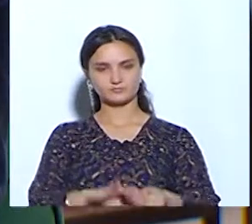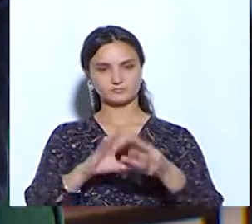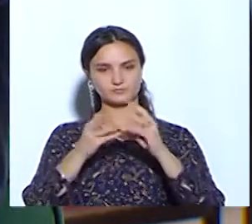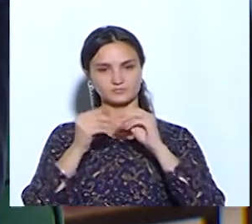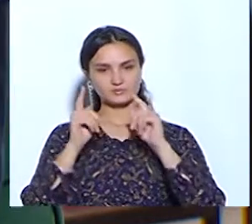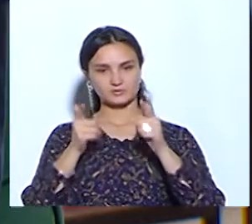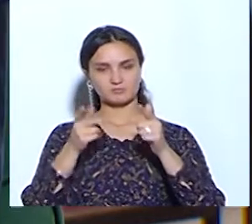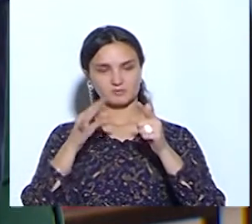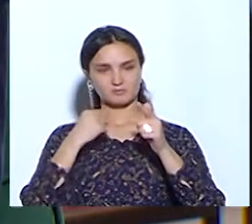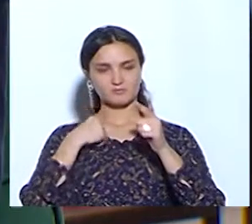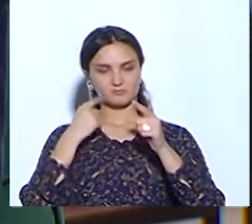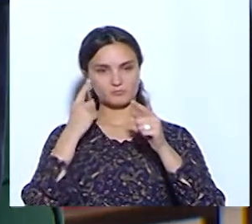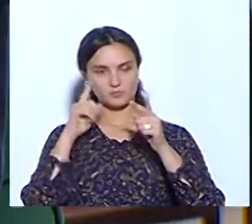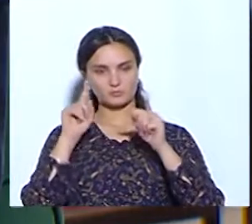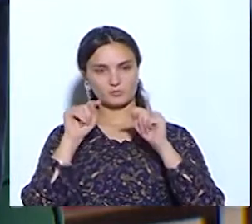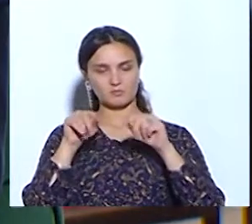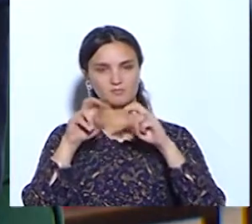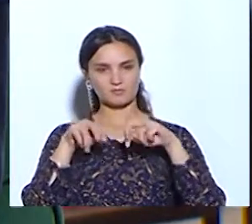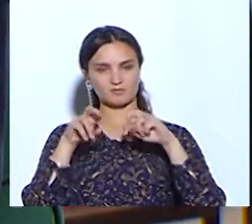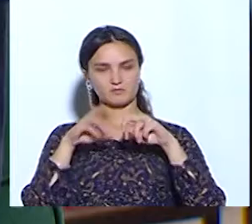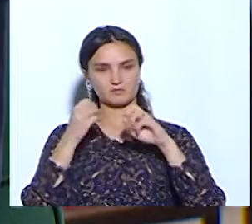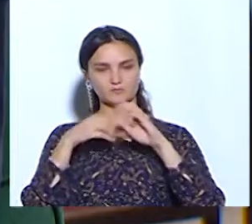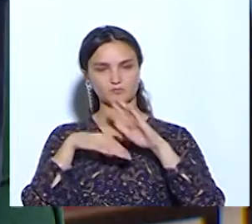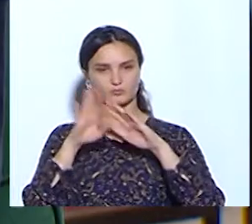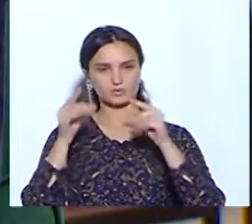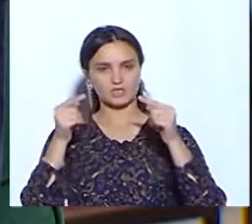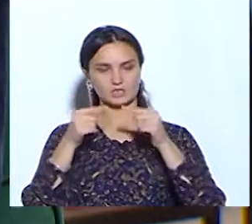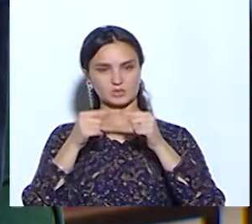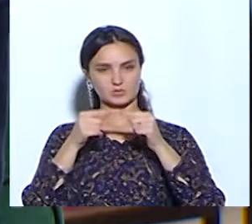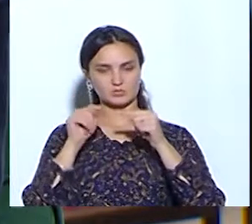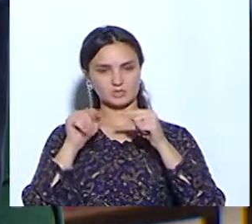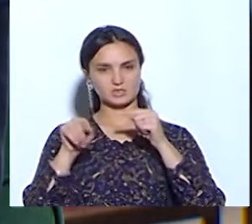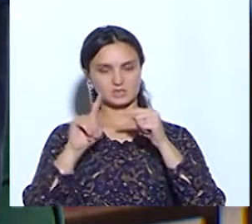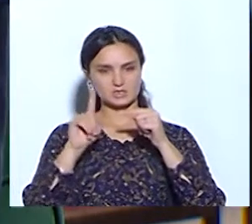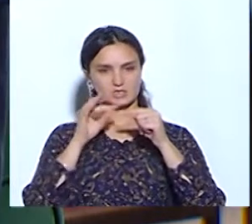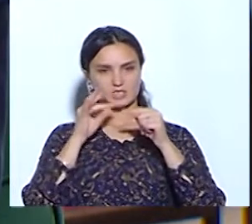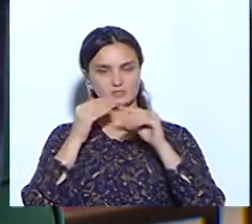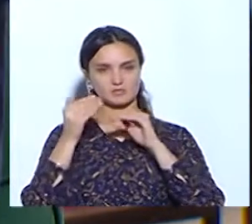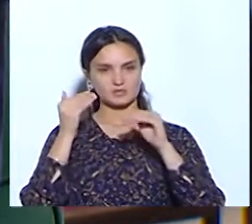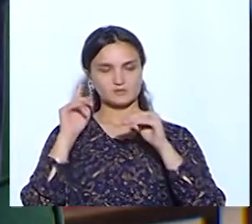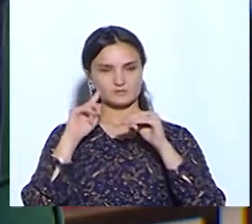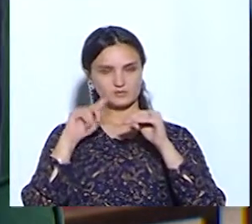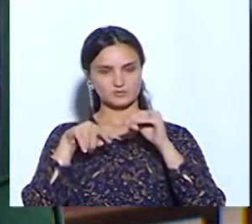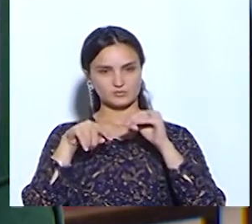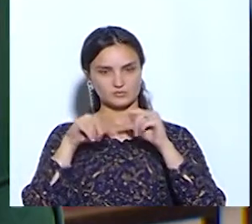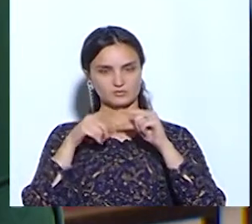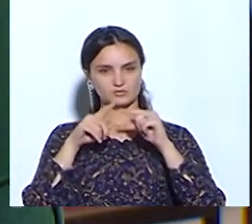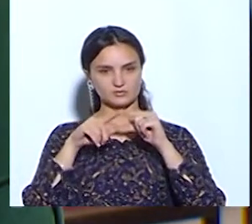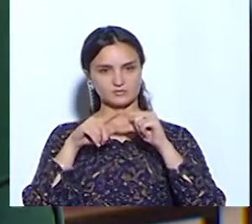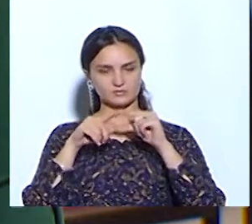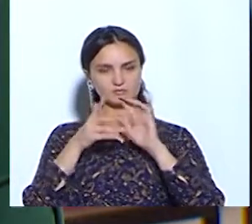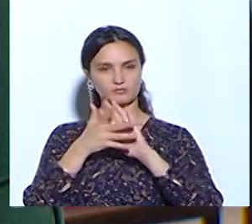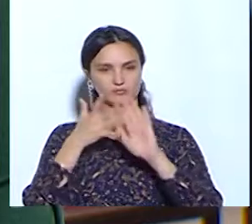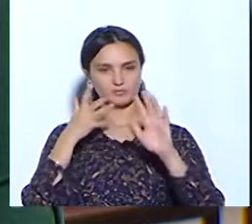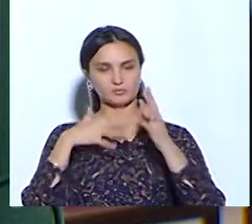ვეთანხმები ამას. პრინციპში მე ვფიქრობ, რომ ამ კვლევამ ალბათ კიდევ უფრო დაადასტურა ის, რაც აქამდე თვითონ გარკვეულწილად და რასაც ინტუიტიურად ისე რაც